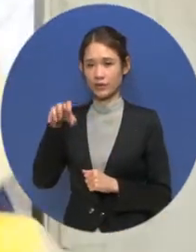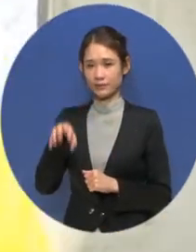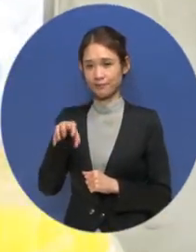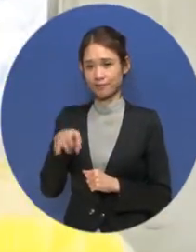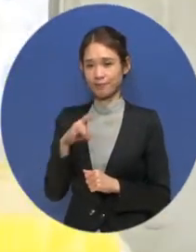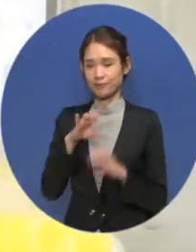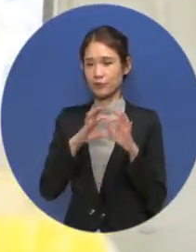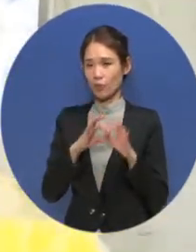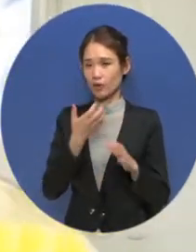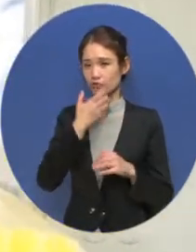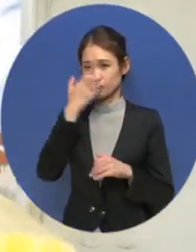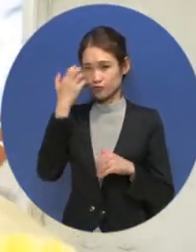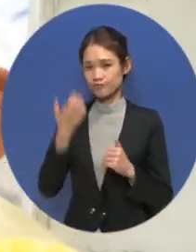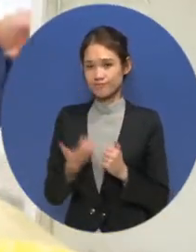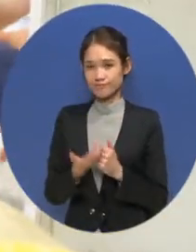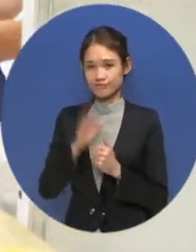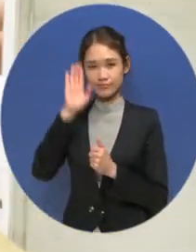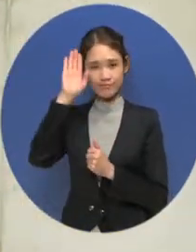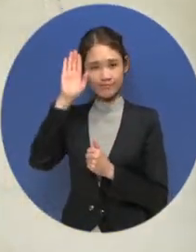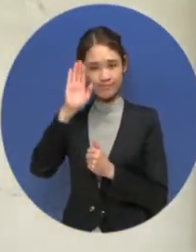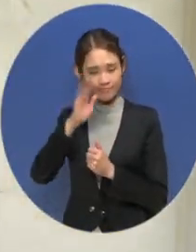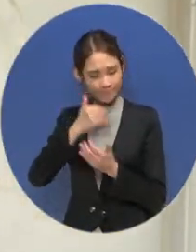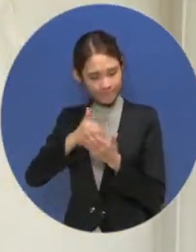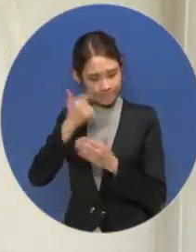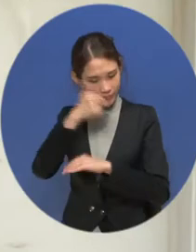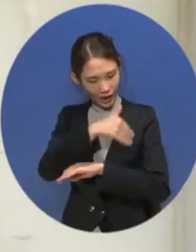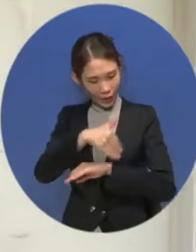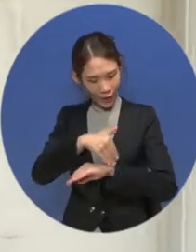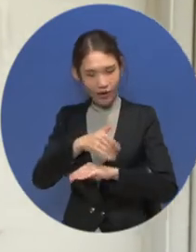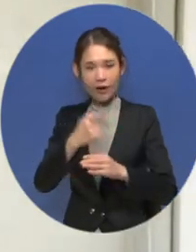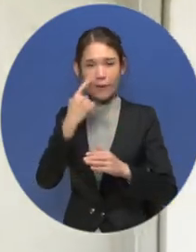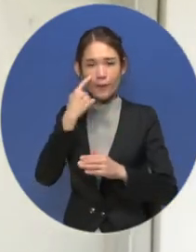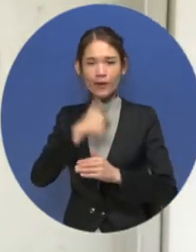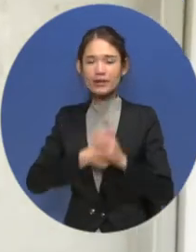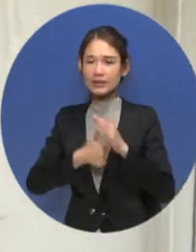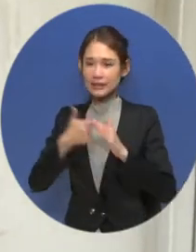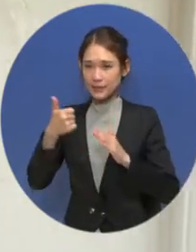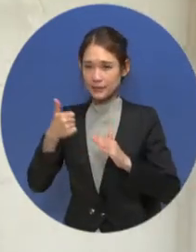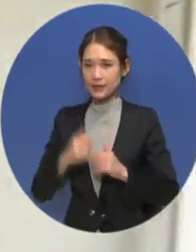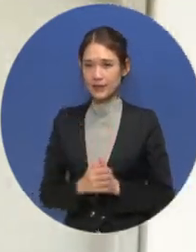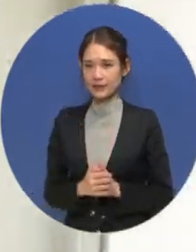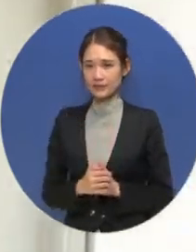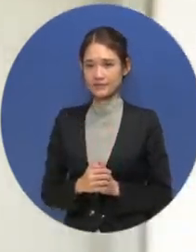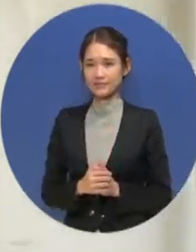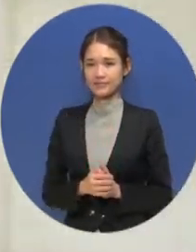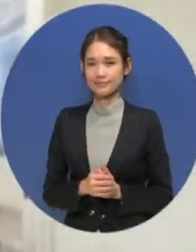꿈을 키우고 미래를 그려나갈 수 있기를 희망합니다.